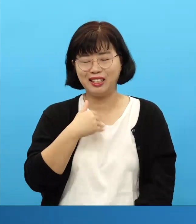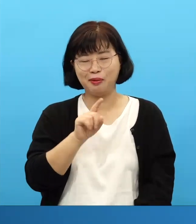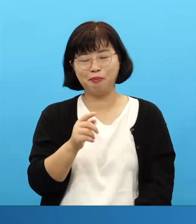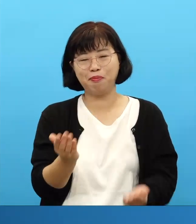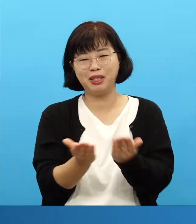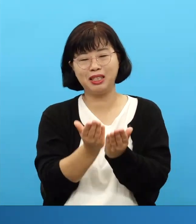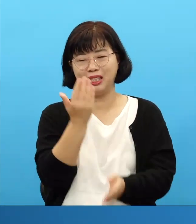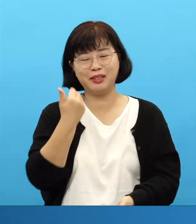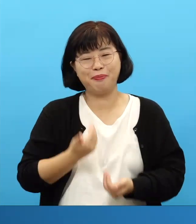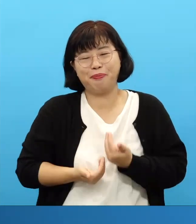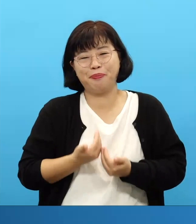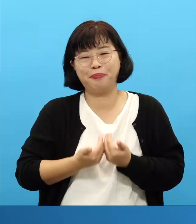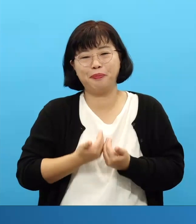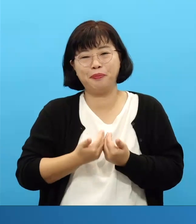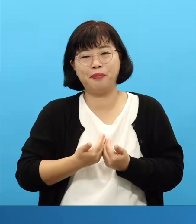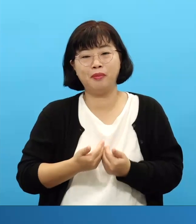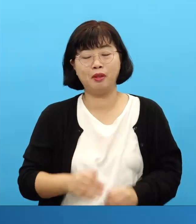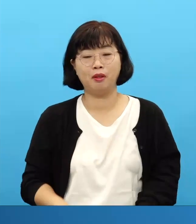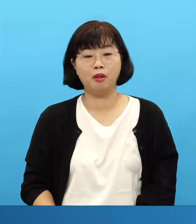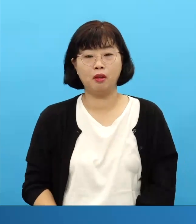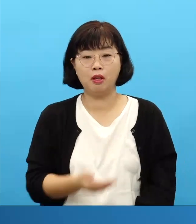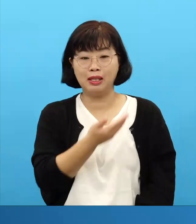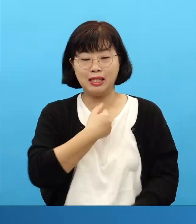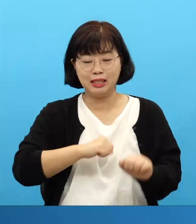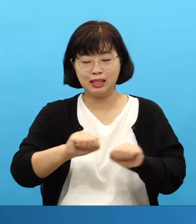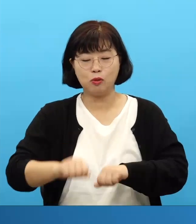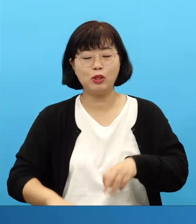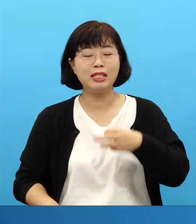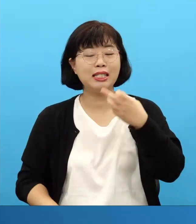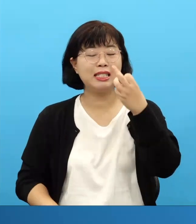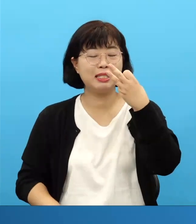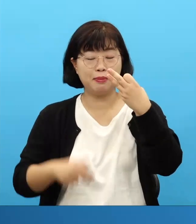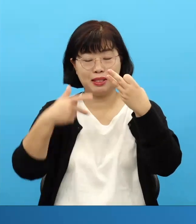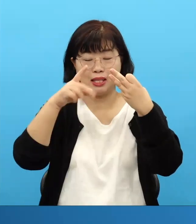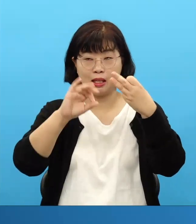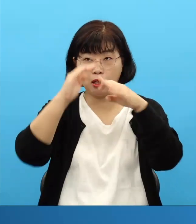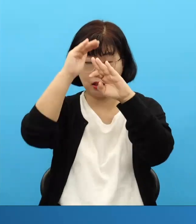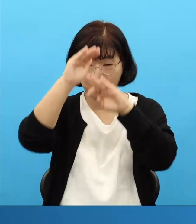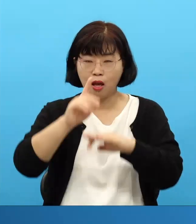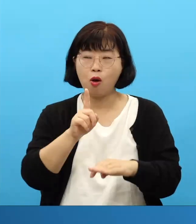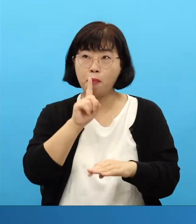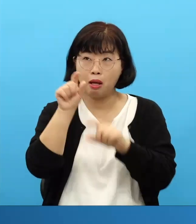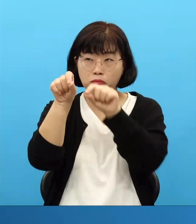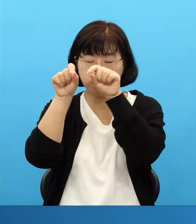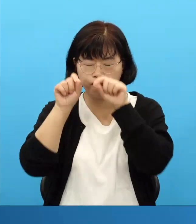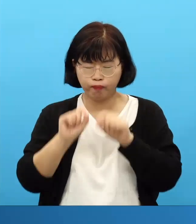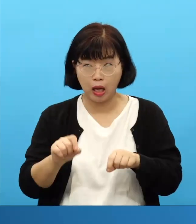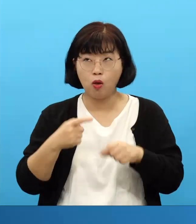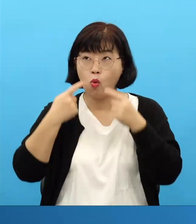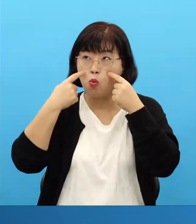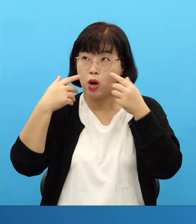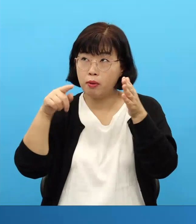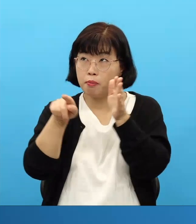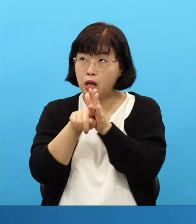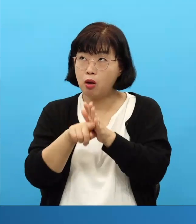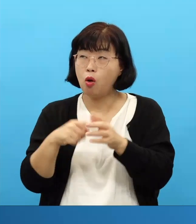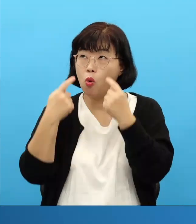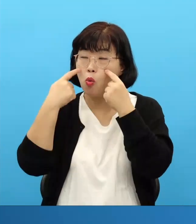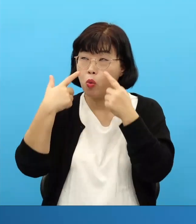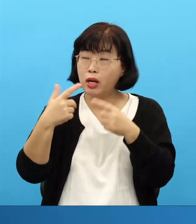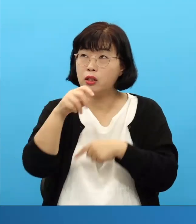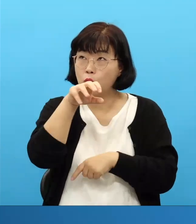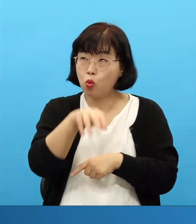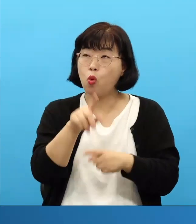is. 그래서 기다리고 누르는 게 그런 말 지금부터 That's 시작하는 why 겁니다. We start now and we begin by waiting and praying. 그리고 반드시